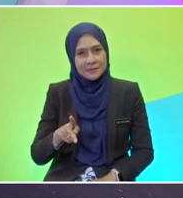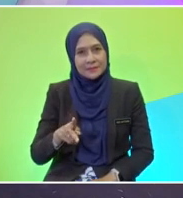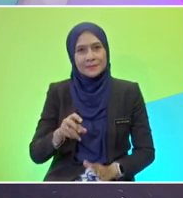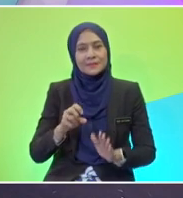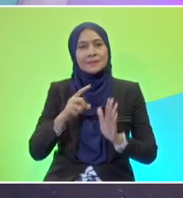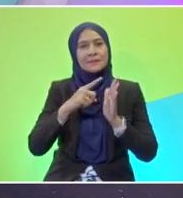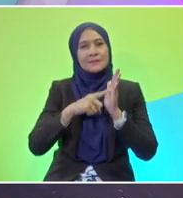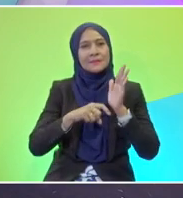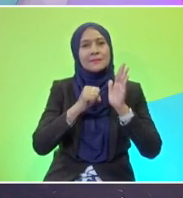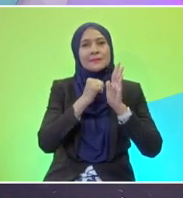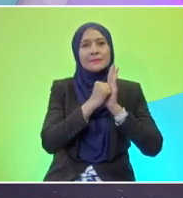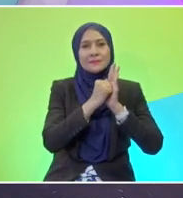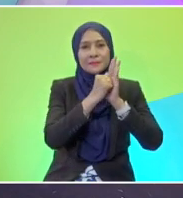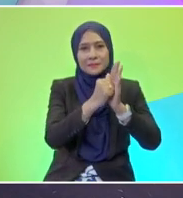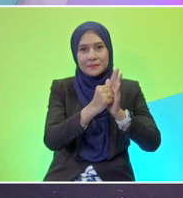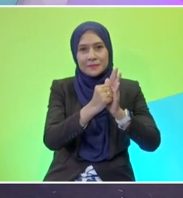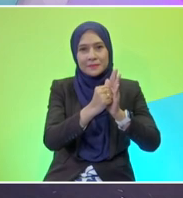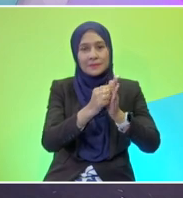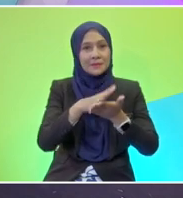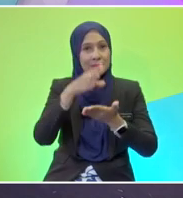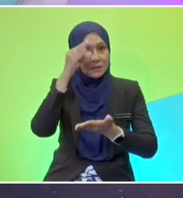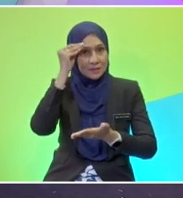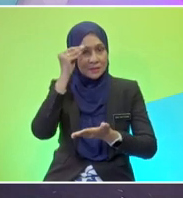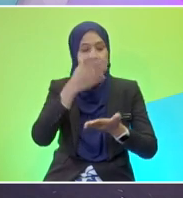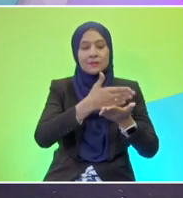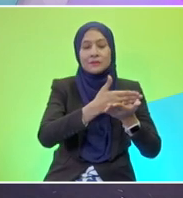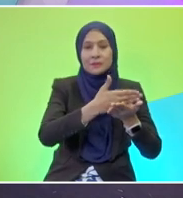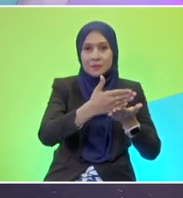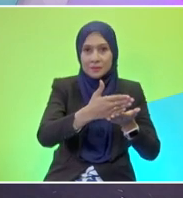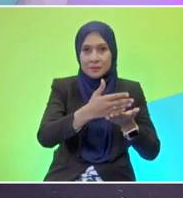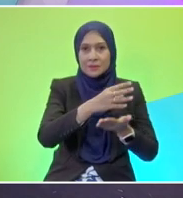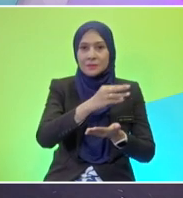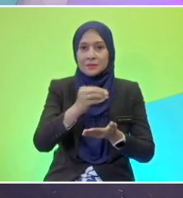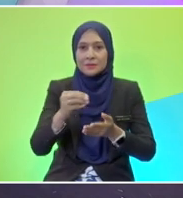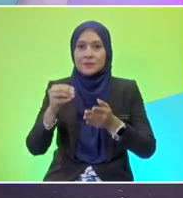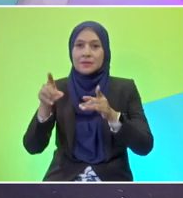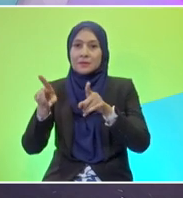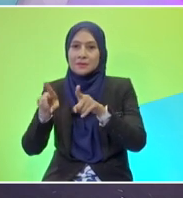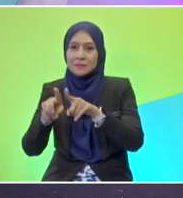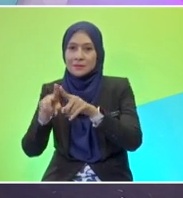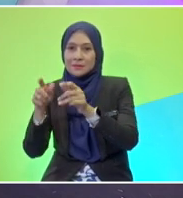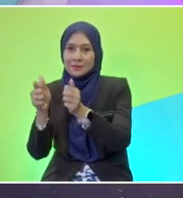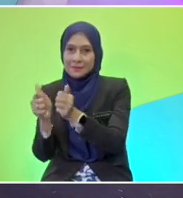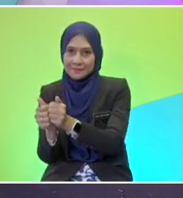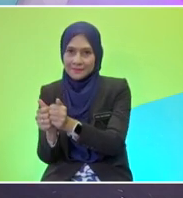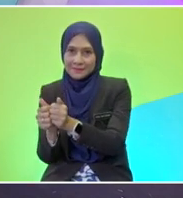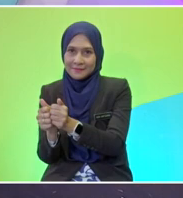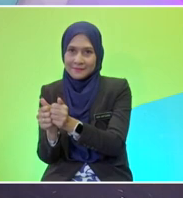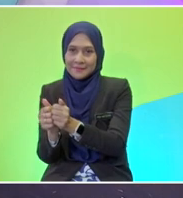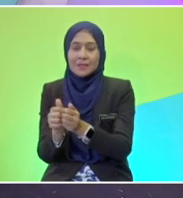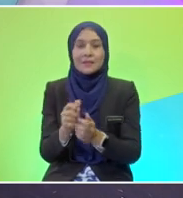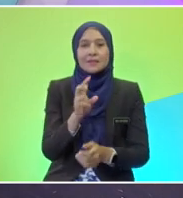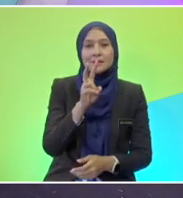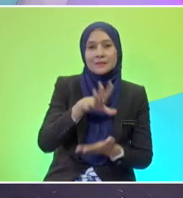Fika adalah simbol tolak. Operasi tolak. Dan simbol yang dua baris daripada simbol ini ialah operasi, simbol